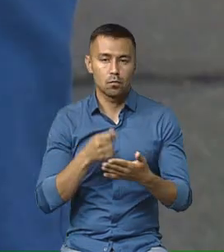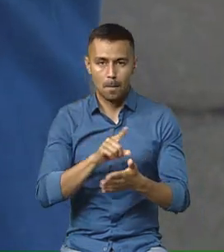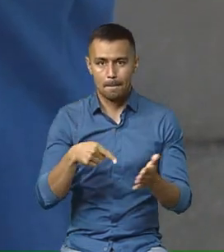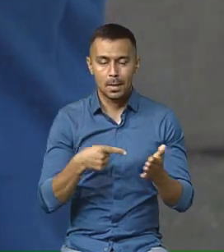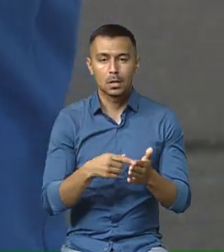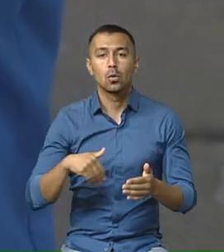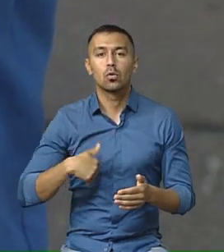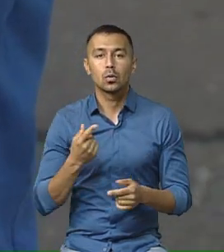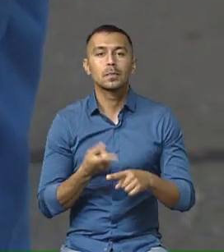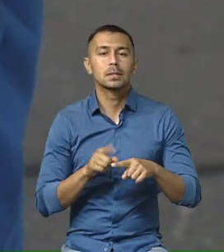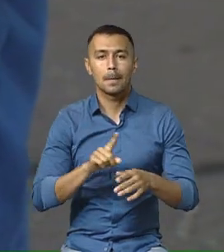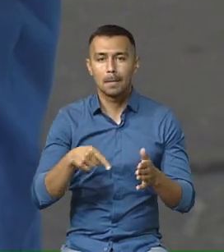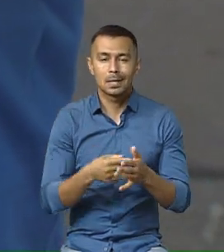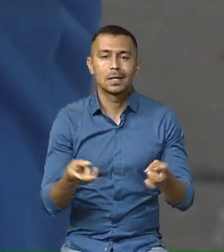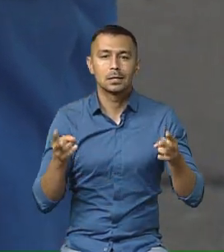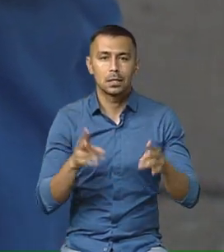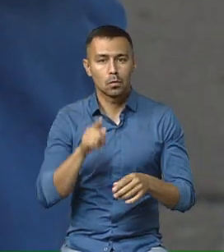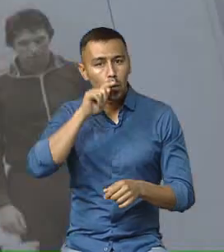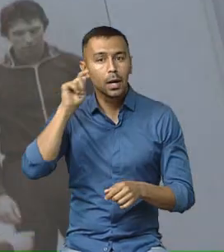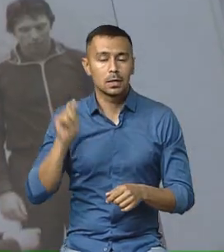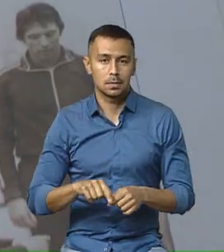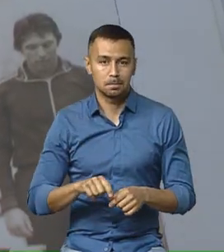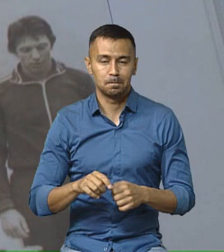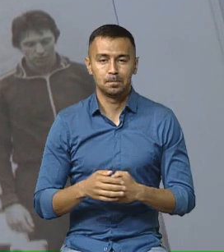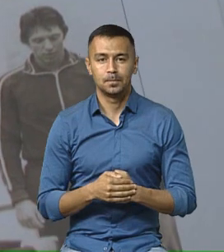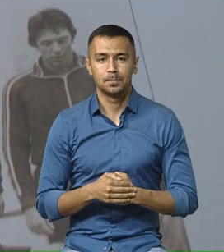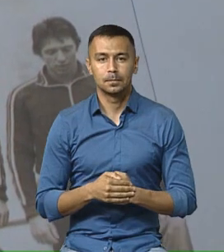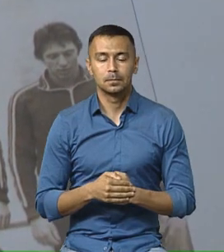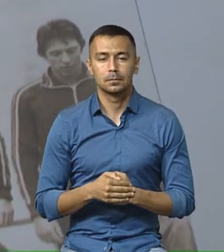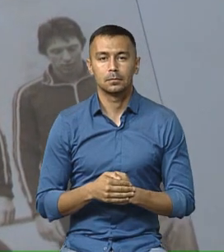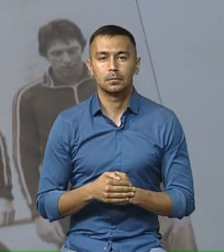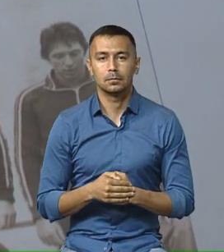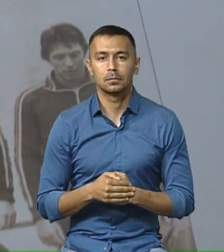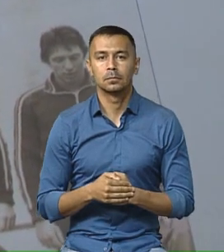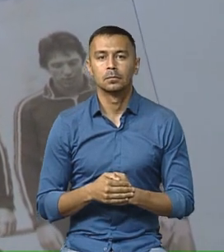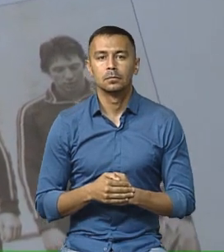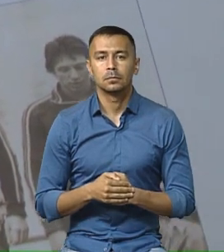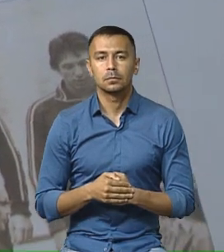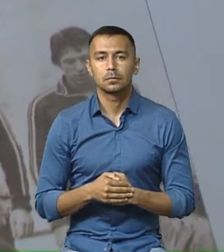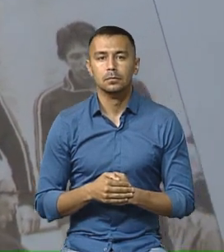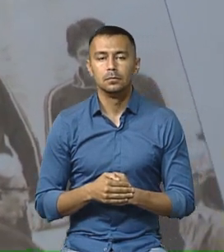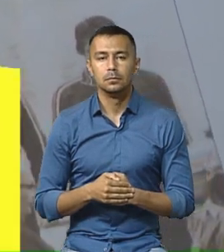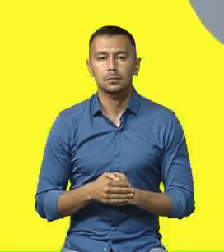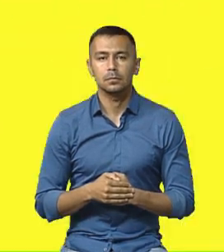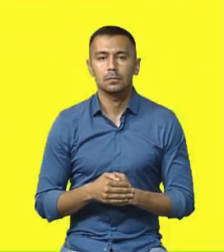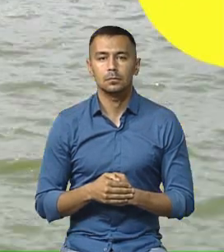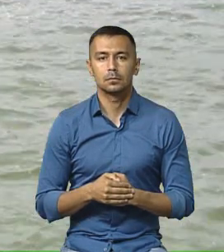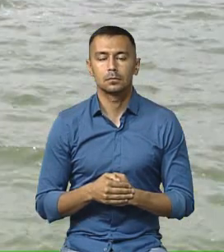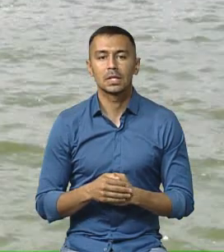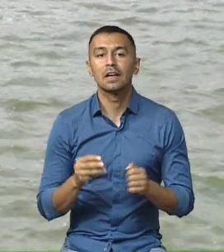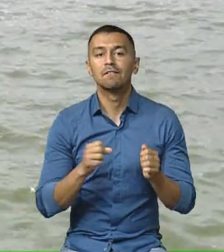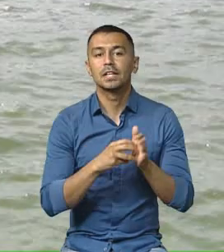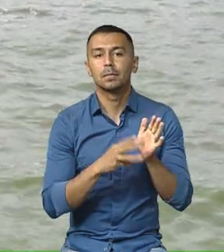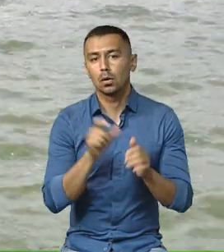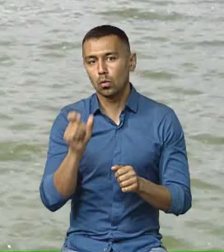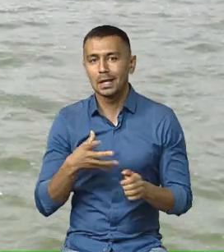і хоче, щоб це місто залишалося українським. Світлана Поробок, Віктор Кривий. Новини на Суспільному. Хмельницький. 18